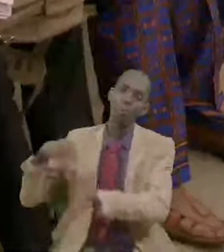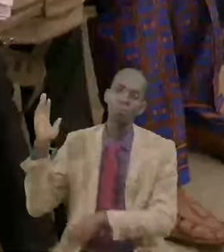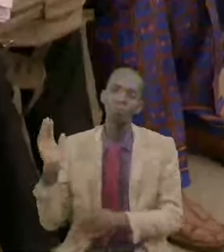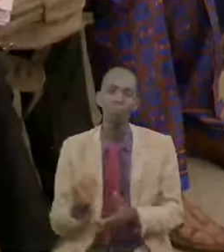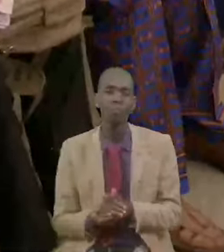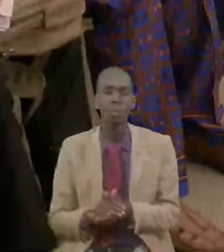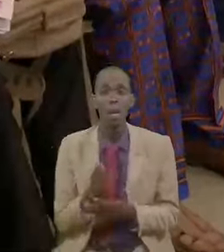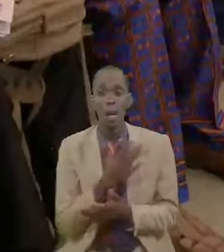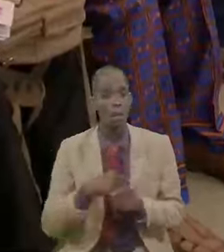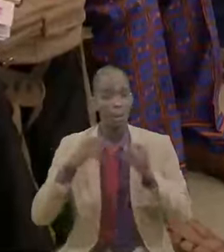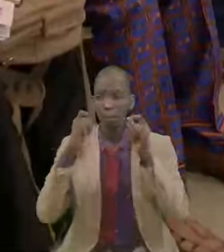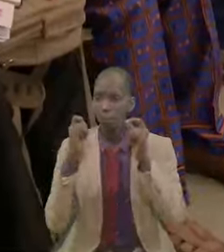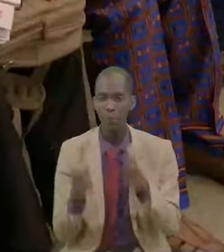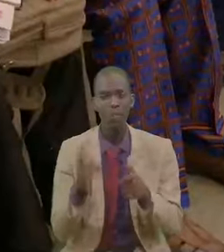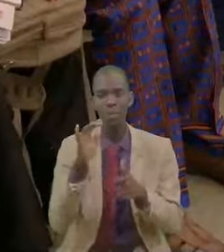Aussitôt,